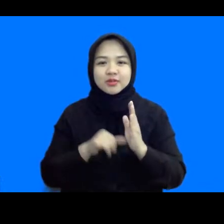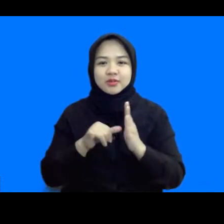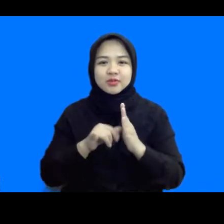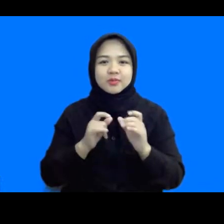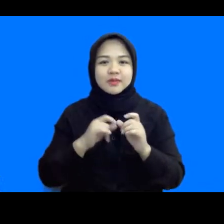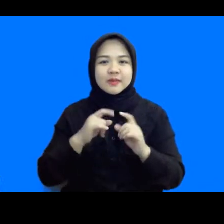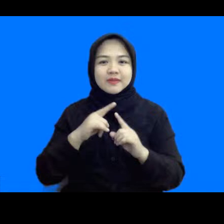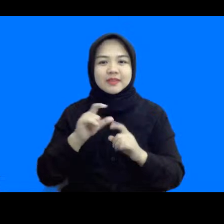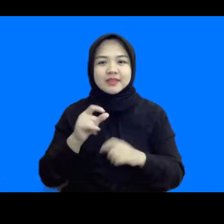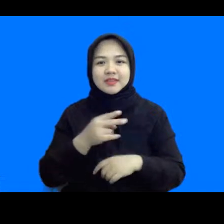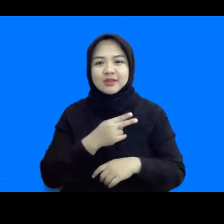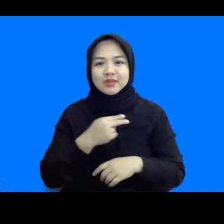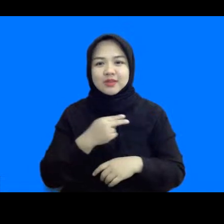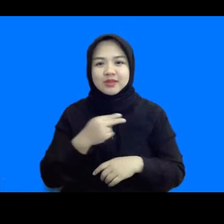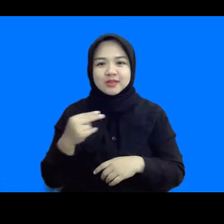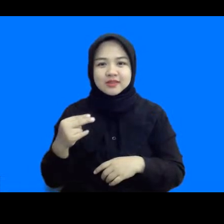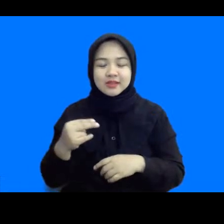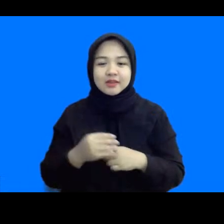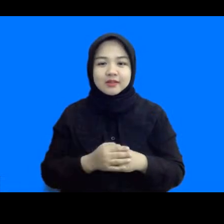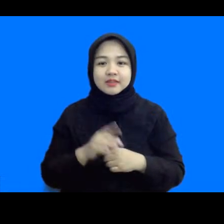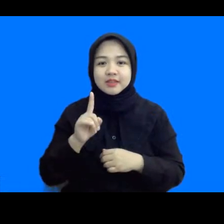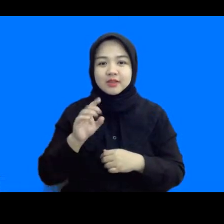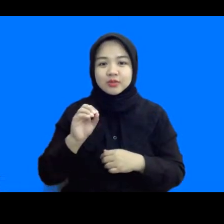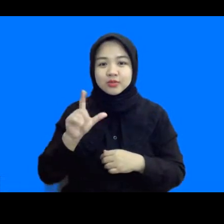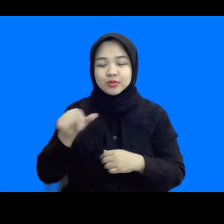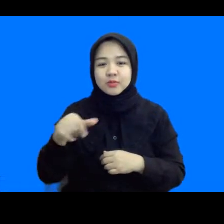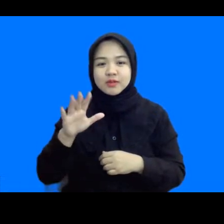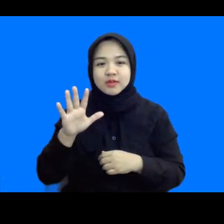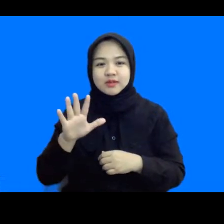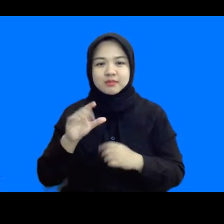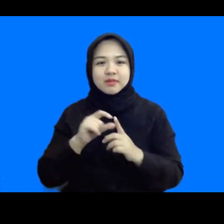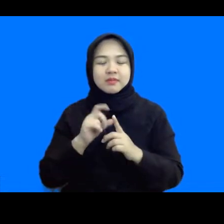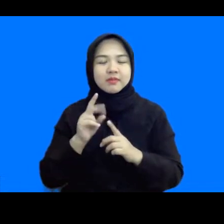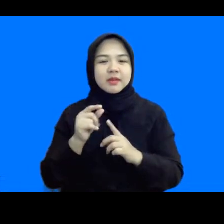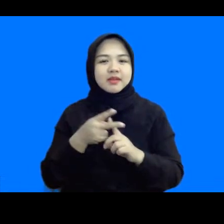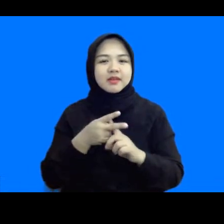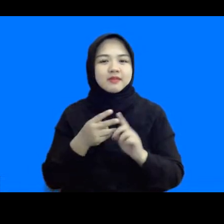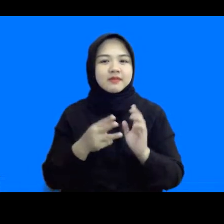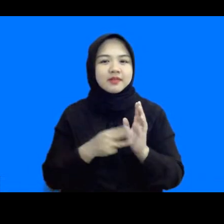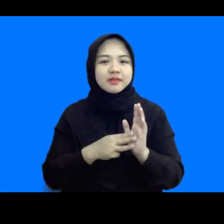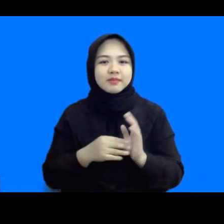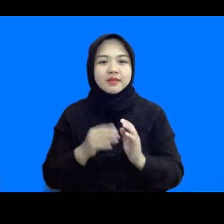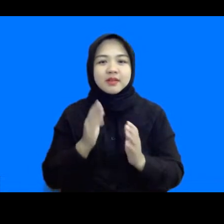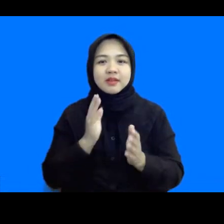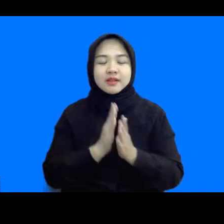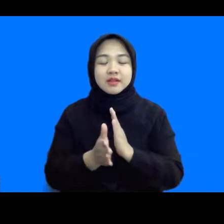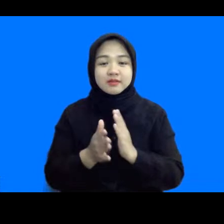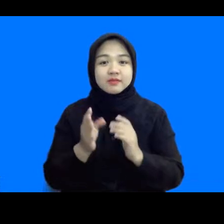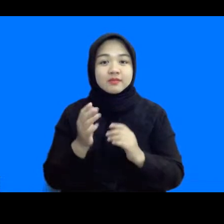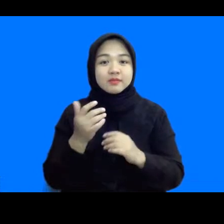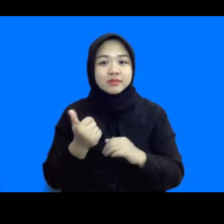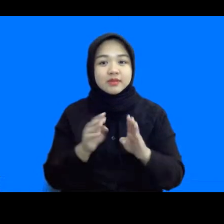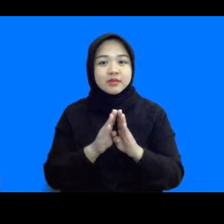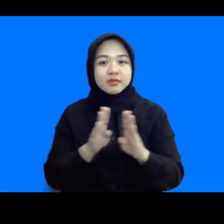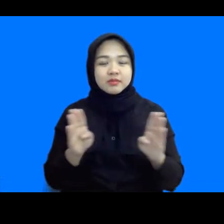Children Indonesia dan tentu saja di 107,5 PRFM News Channel. Untuk live streaming on air, Anda bisa buka